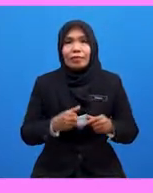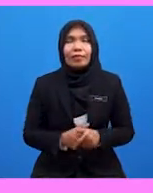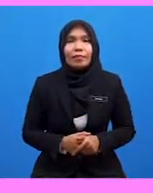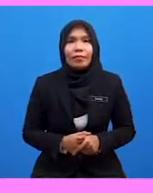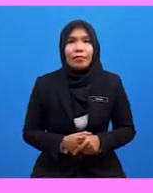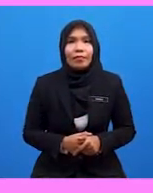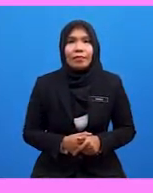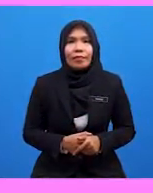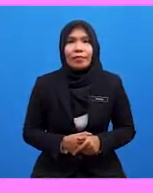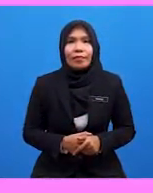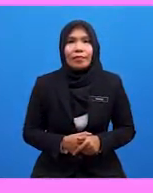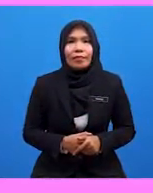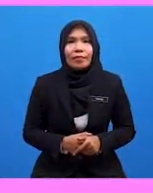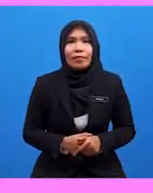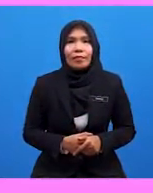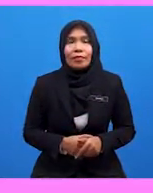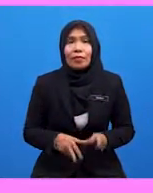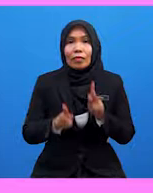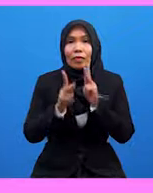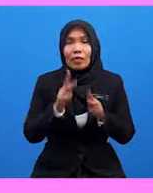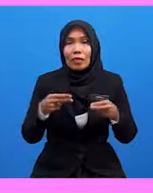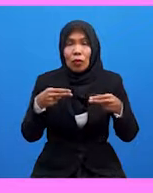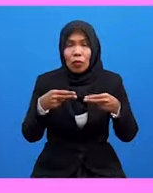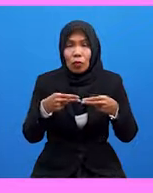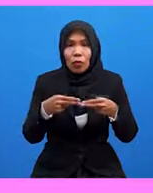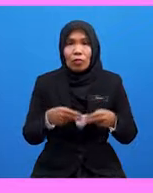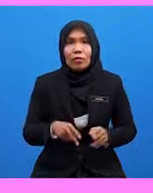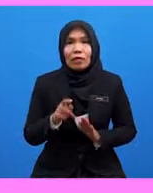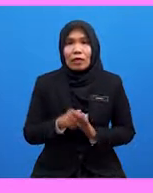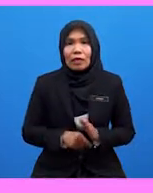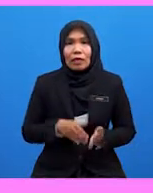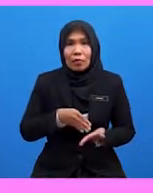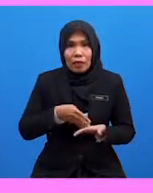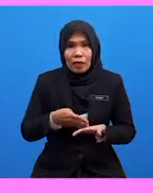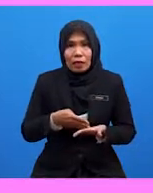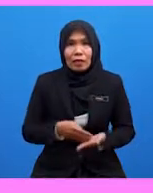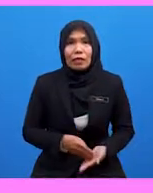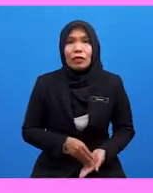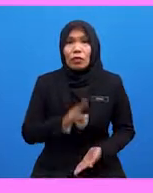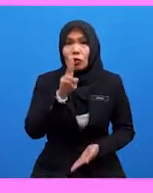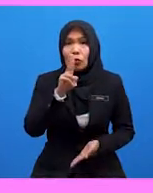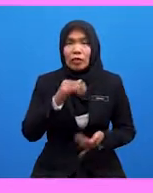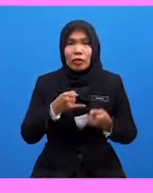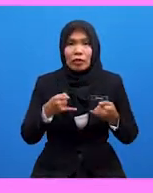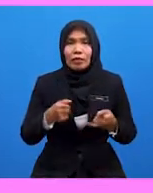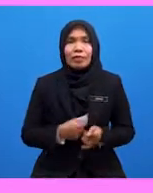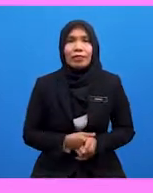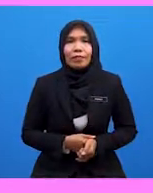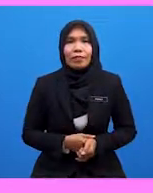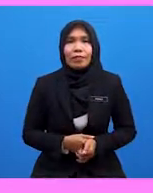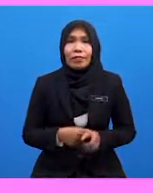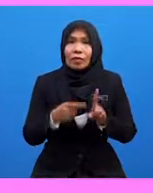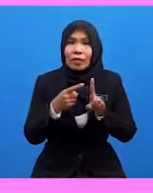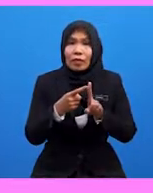ialah kata hubung. Kata hubung pula terbahagi kepada dua jenis, iaitu